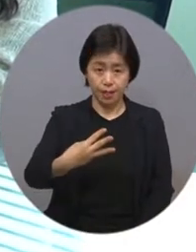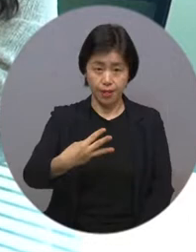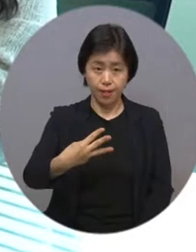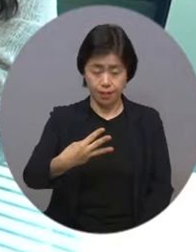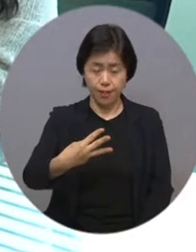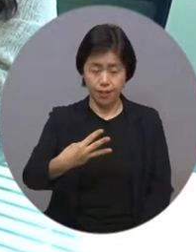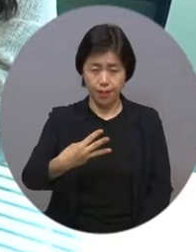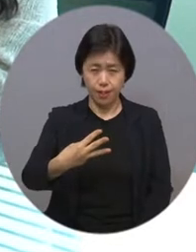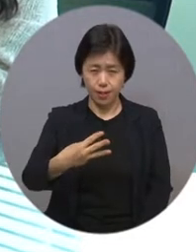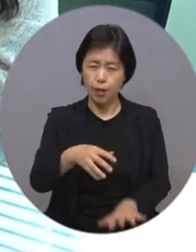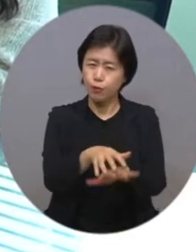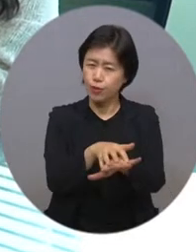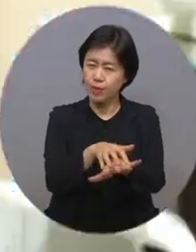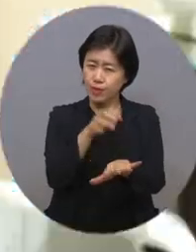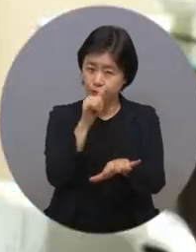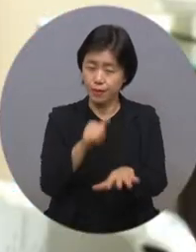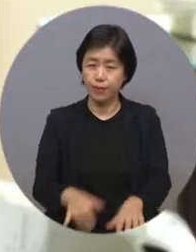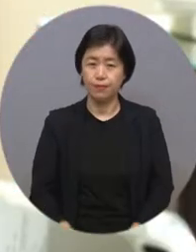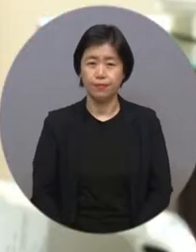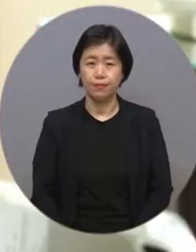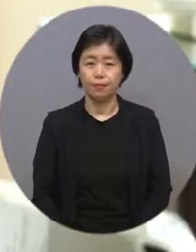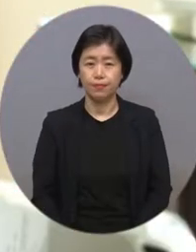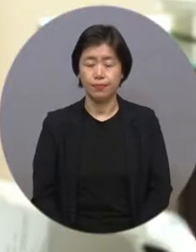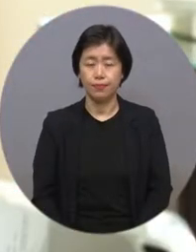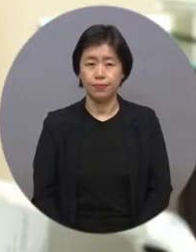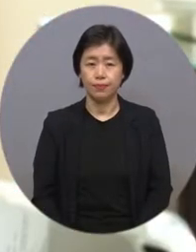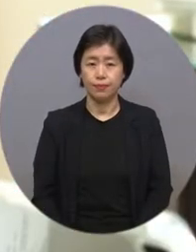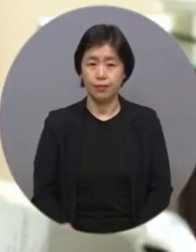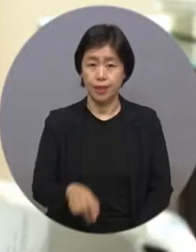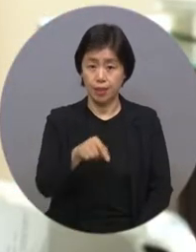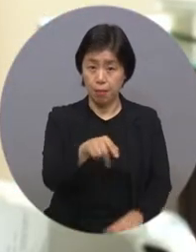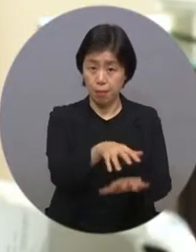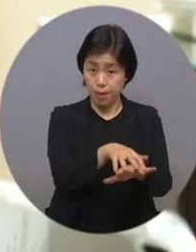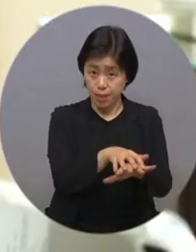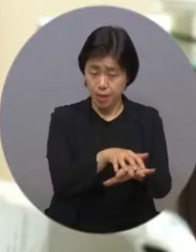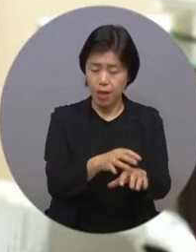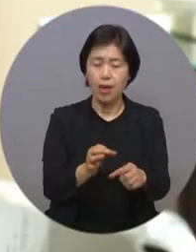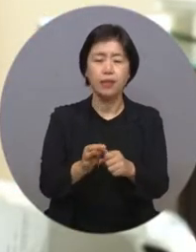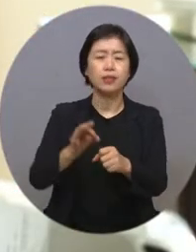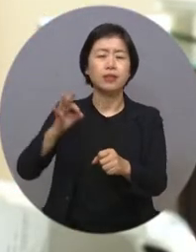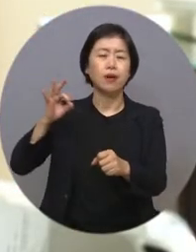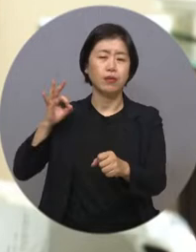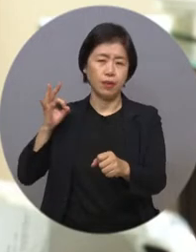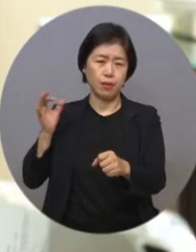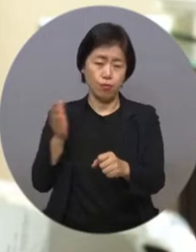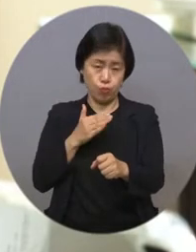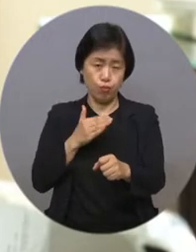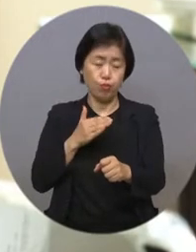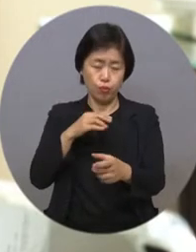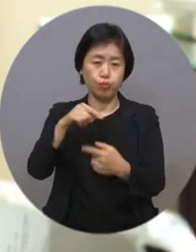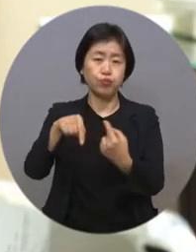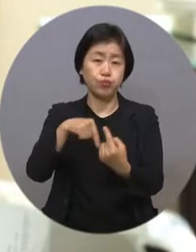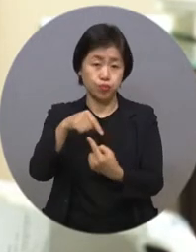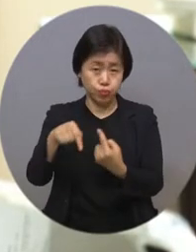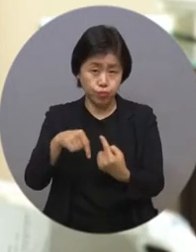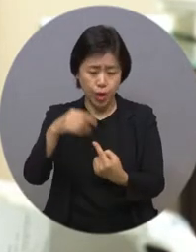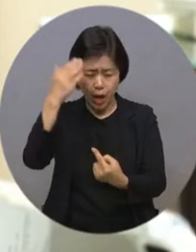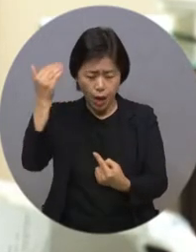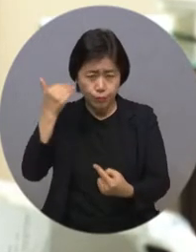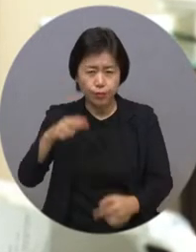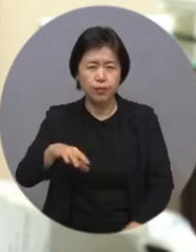사용을 합니다. 제조 방식 중에요. 저희는 셀 방식을 약 10년 전부터 도입을 해서 국내에서는 최초 도입을